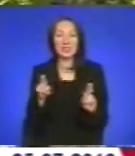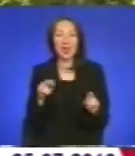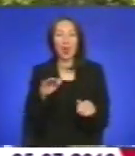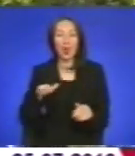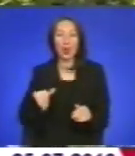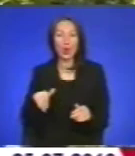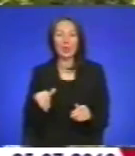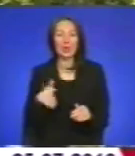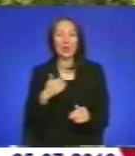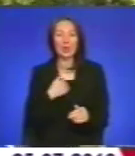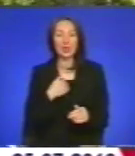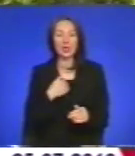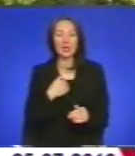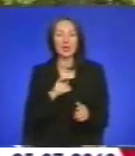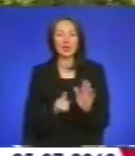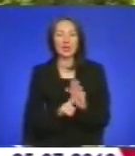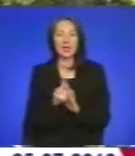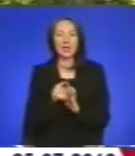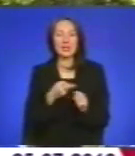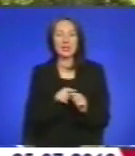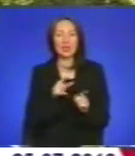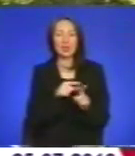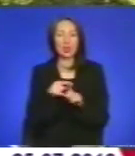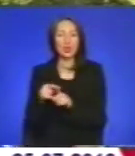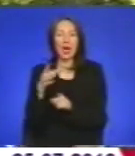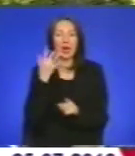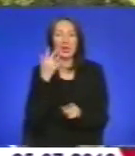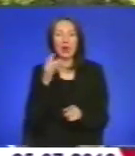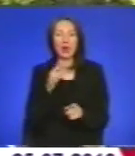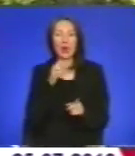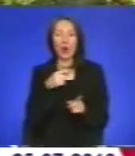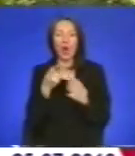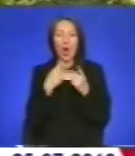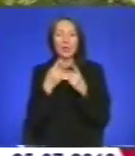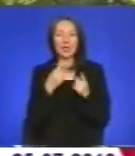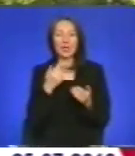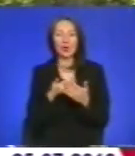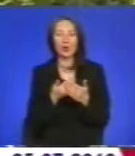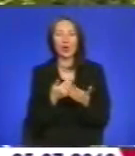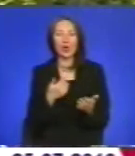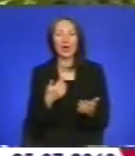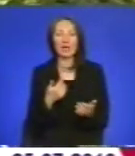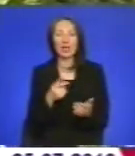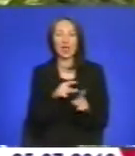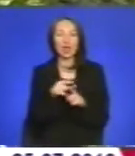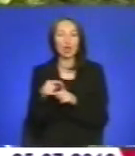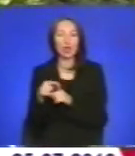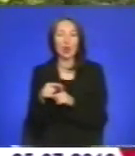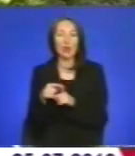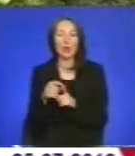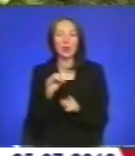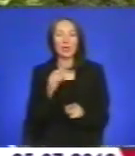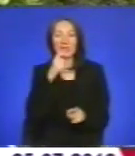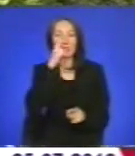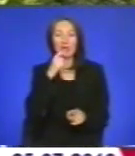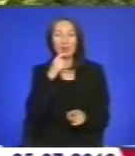потім мені стали ті слова легко казатися. Тобто, наприклад, слово я не